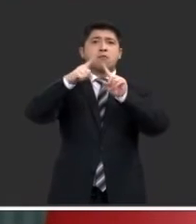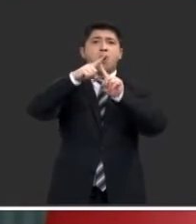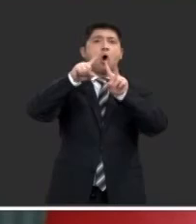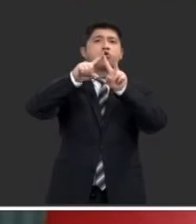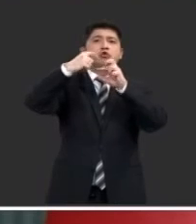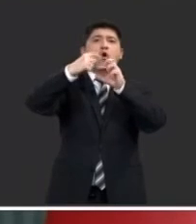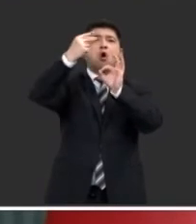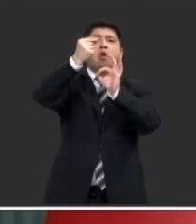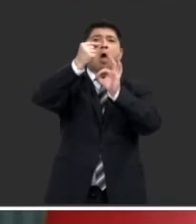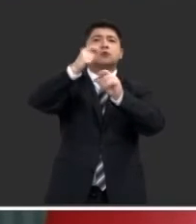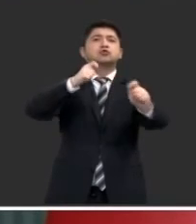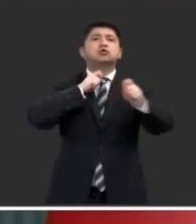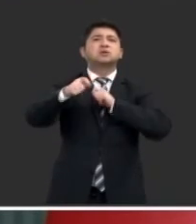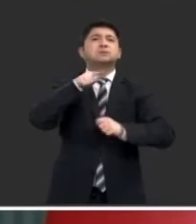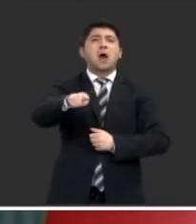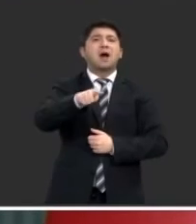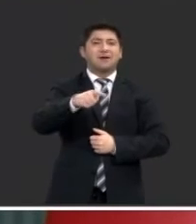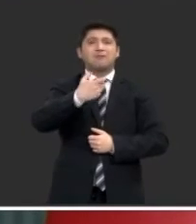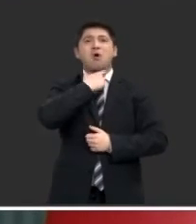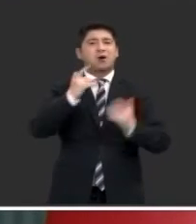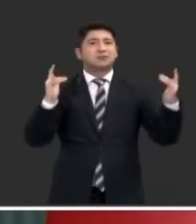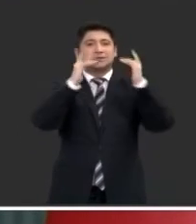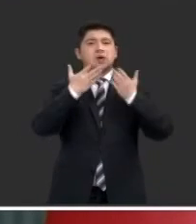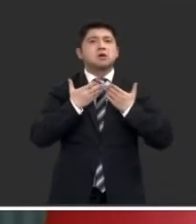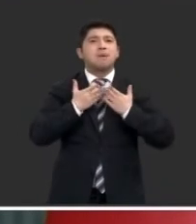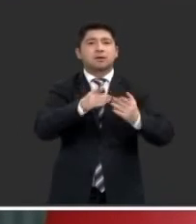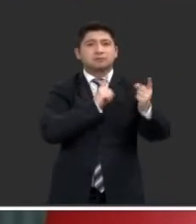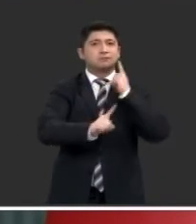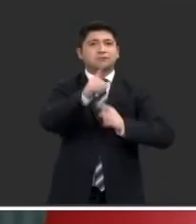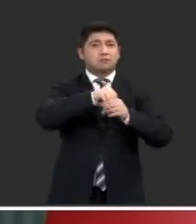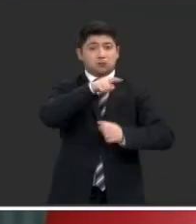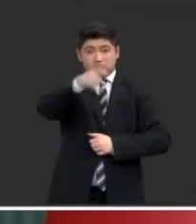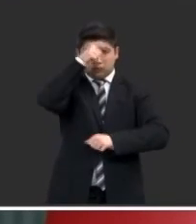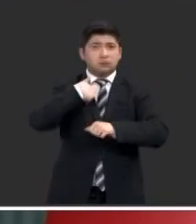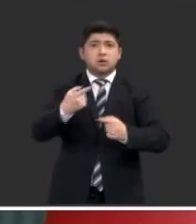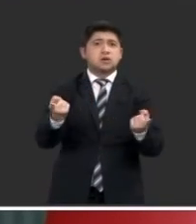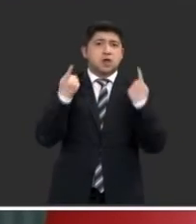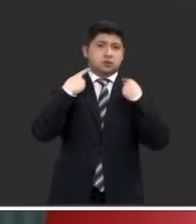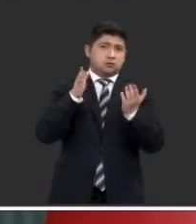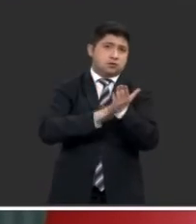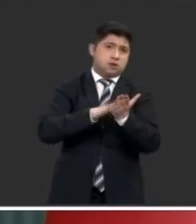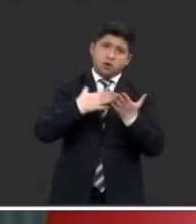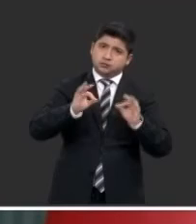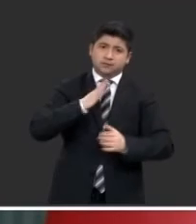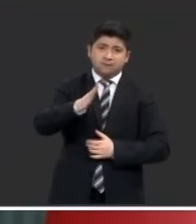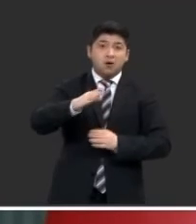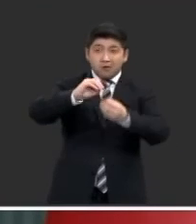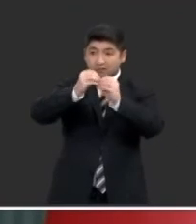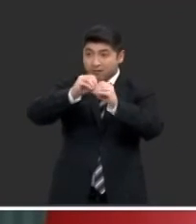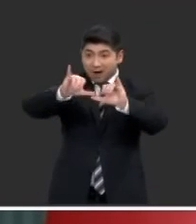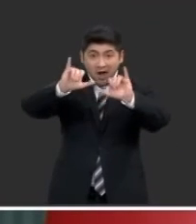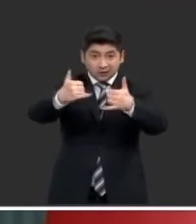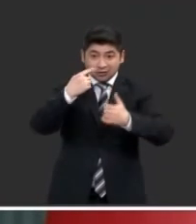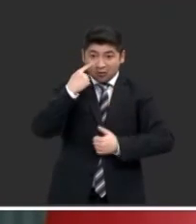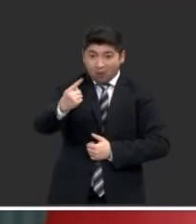sözleşmesinin boğazlardaki gemi trafiği konusunda ülkemize verdiği yetki krizin tırmanmasını